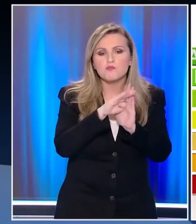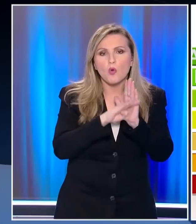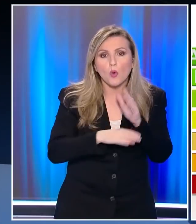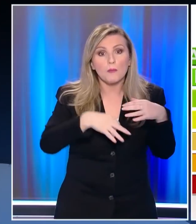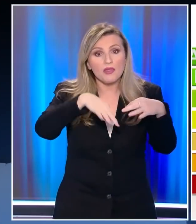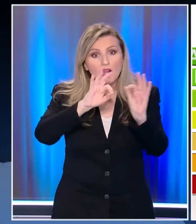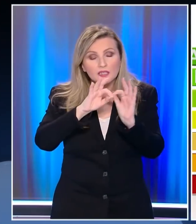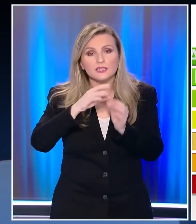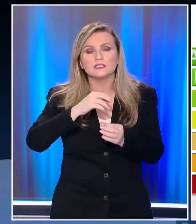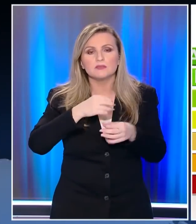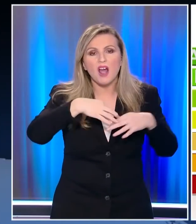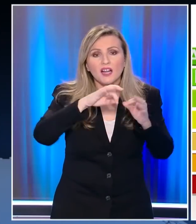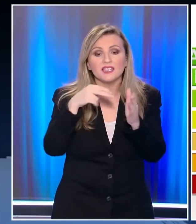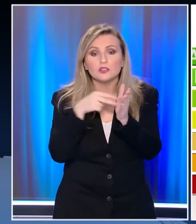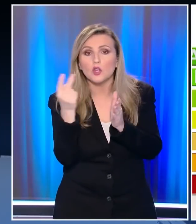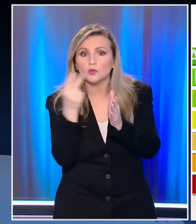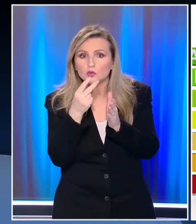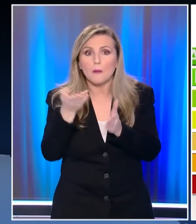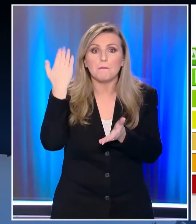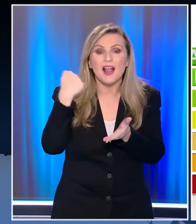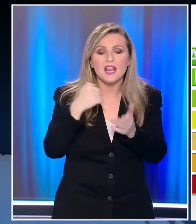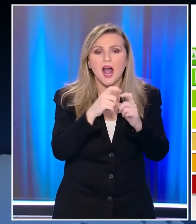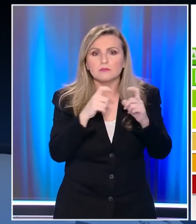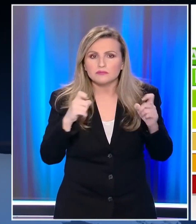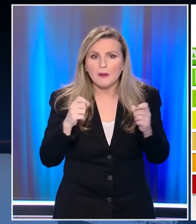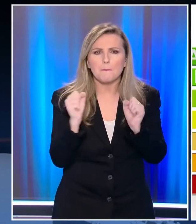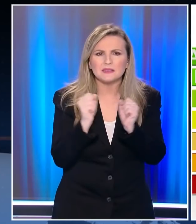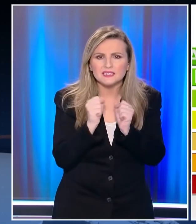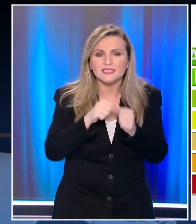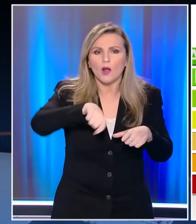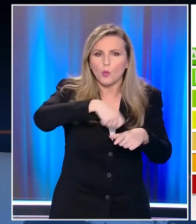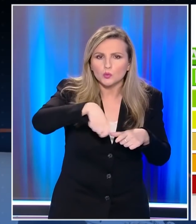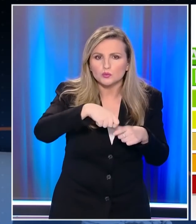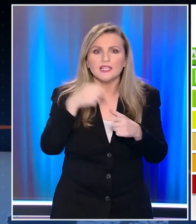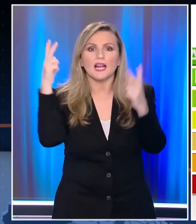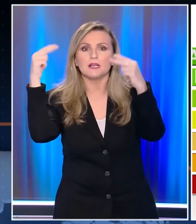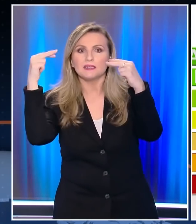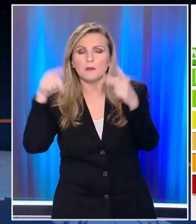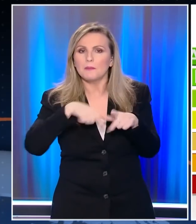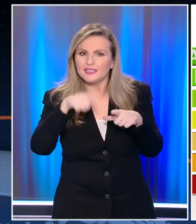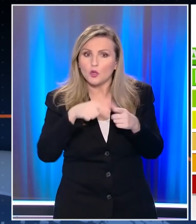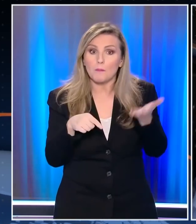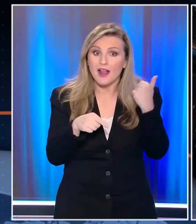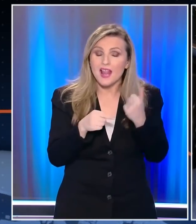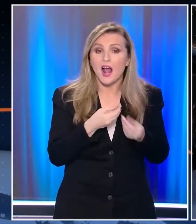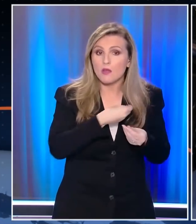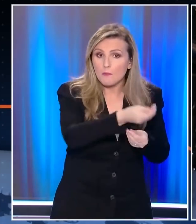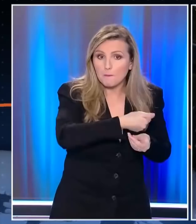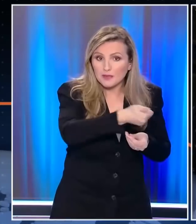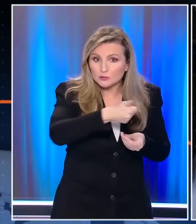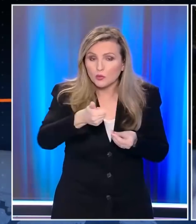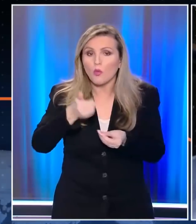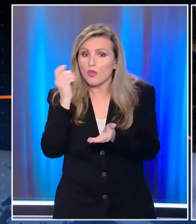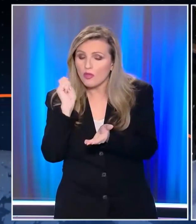να ξεκινήσει μέσα στο πρώτο εξάμηνο του 2022 και θα αφορά παλιά ψυγεία, κουζίνες, κλιματιστικά και πλυντήρια, με τα νοικοκυριά να